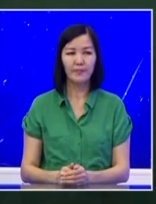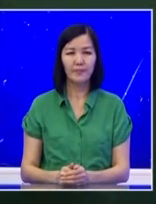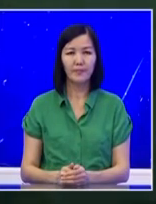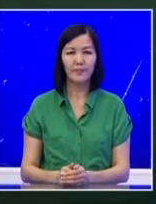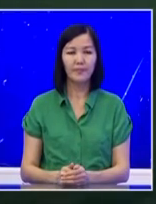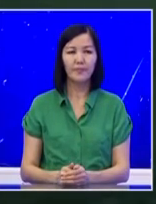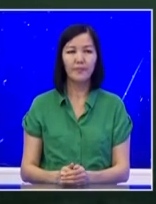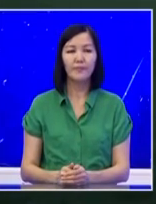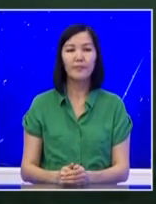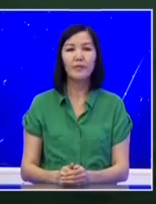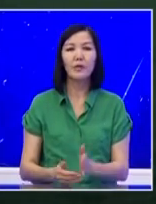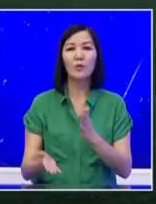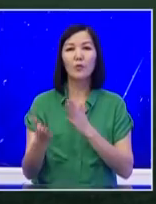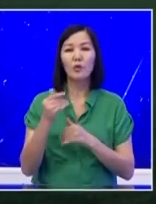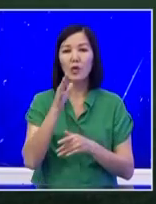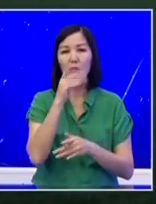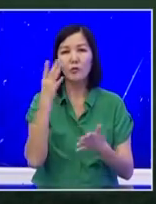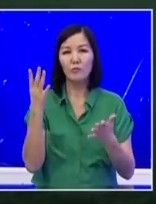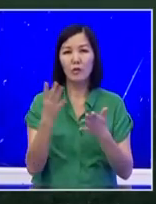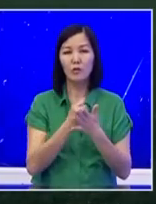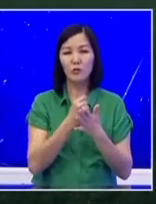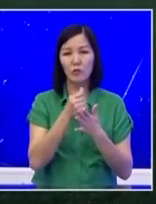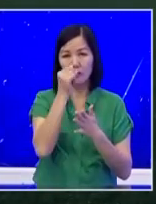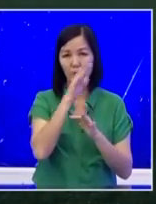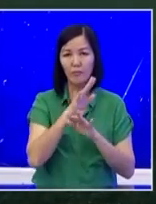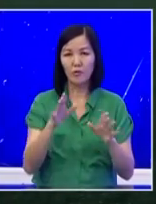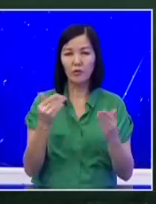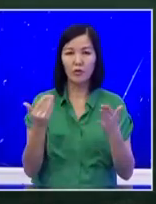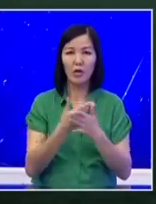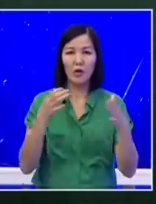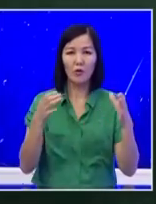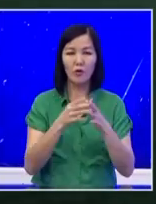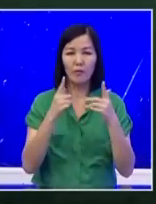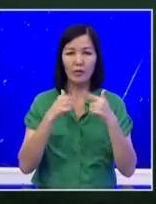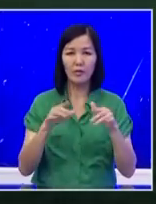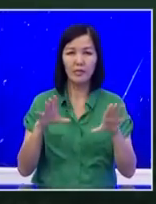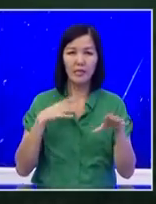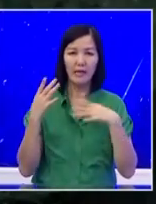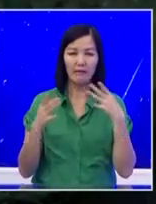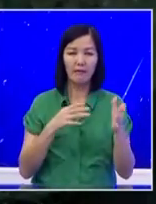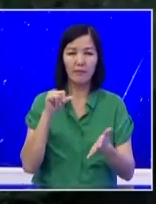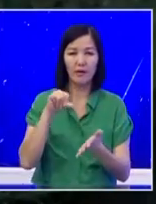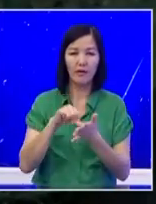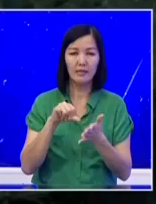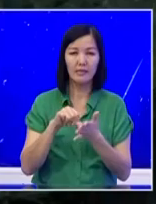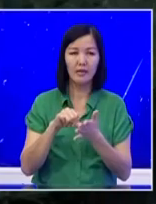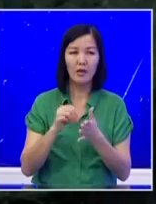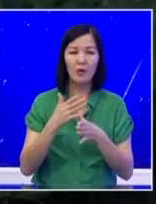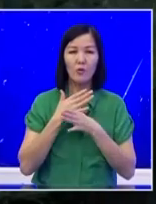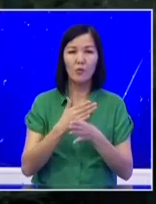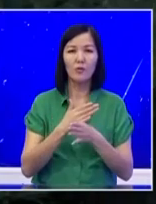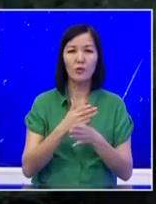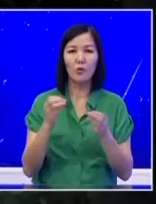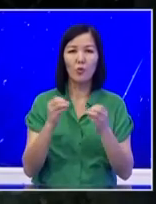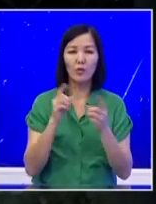Бақ Юнайтед командасы өткен маусымда жүлдеге ілінбей қалған. Биыл жаңа құрама жасақтап, жарысқа тыңғылықты дайындықпен келді. Осының арқасында